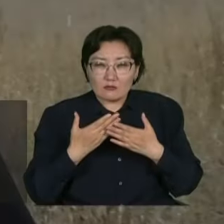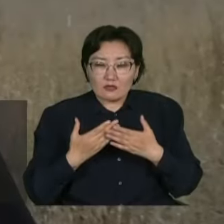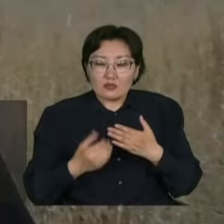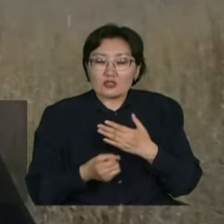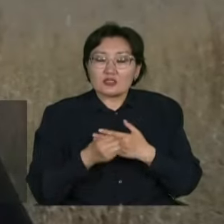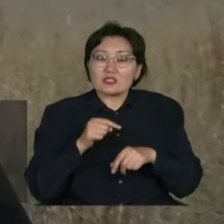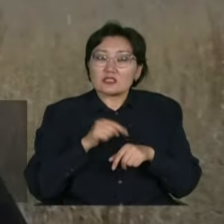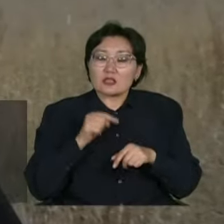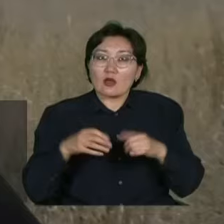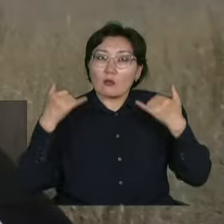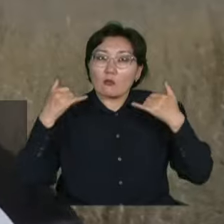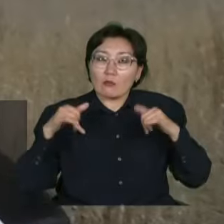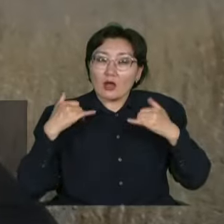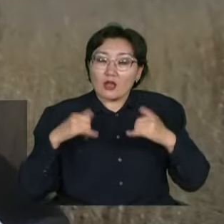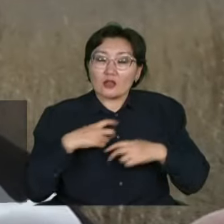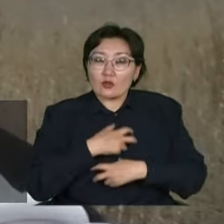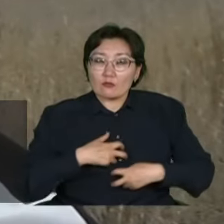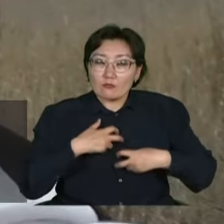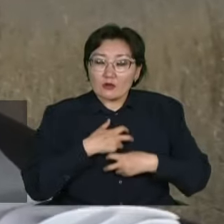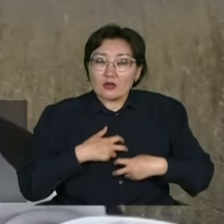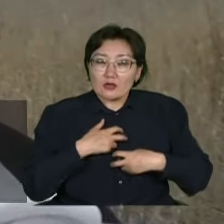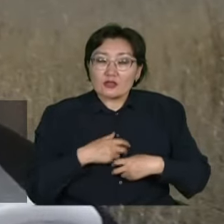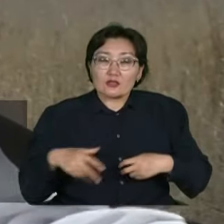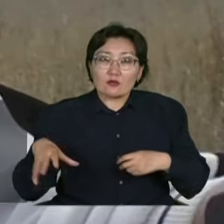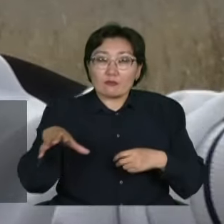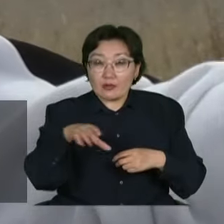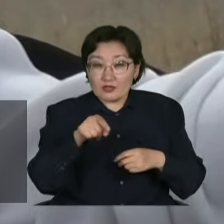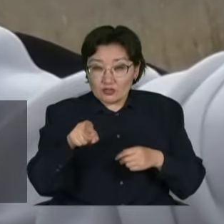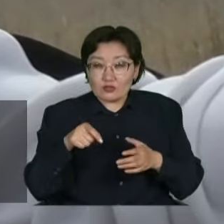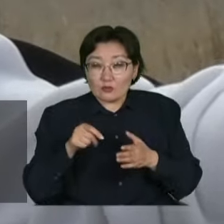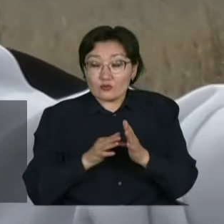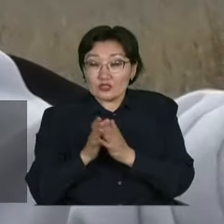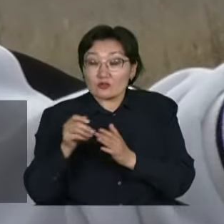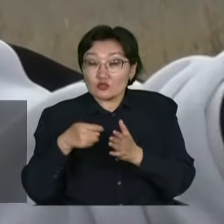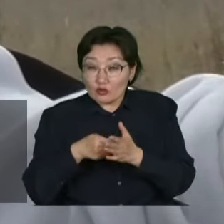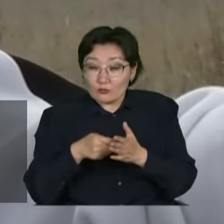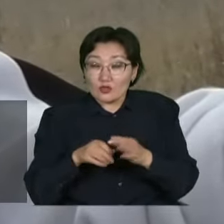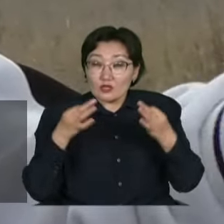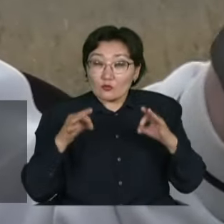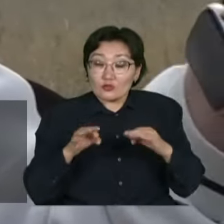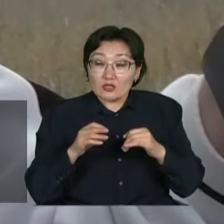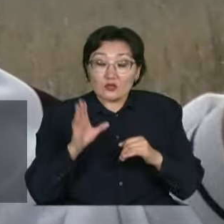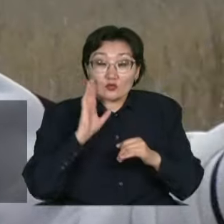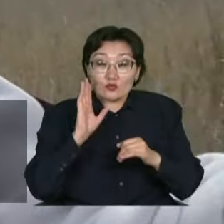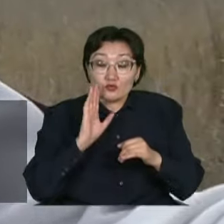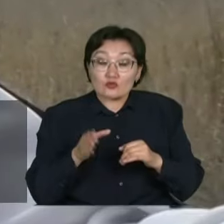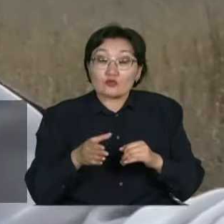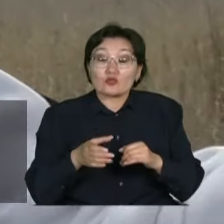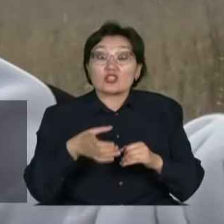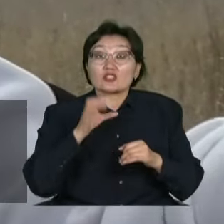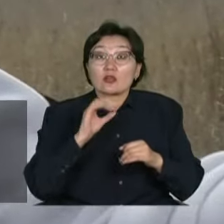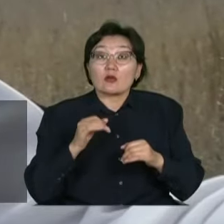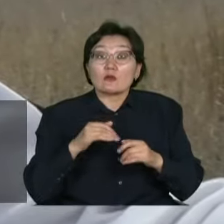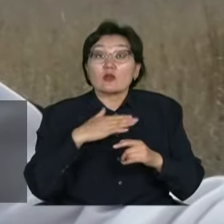бағылып атыр. Малдына не следы, боқ, бәр жатыр. Значит, ашық жерден су ішеді, біз ол етті